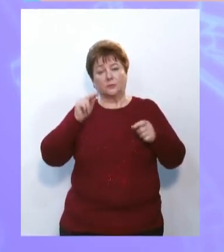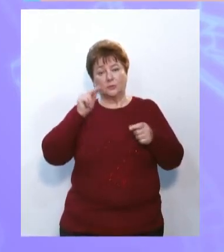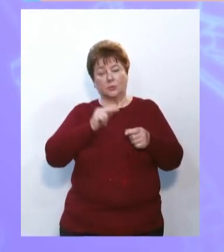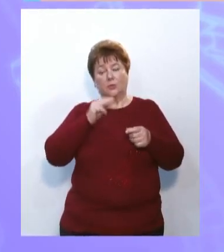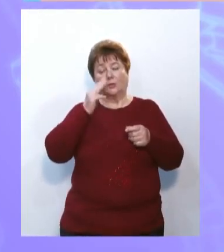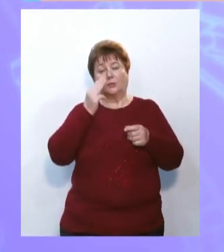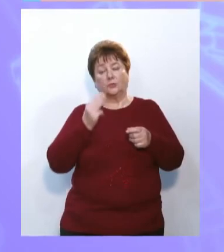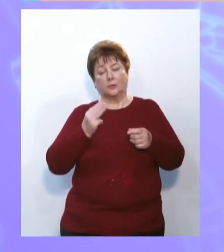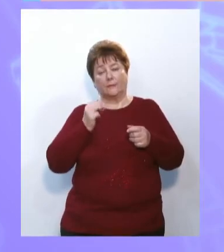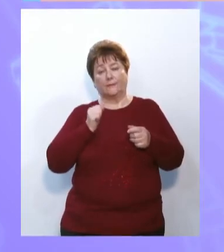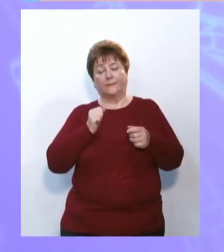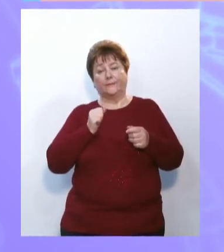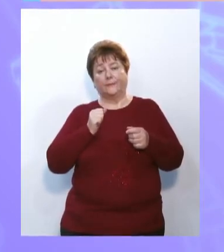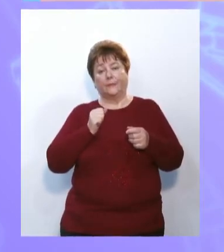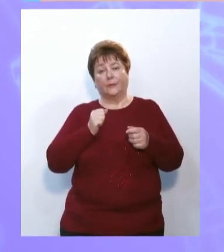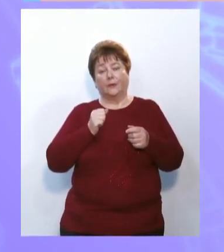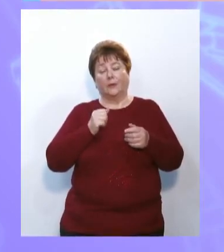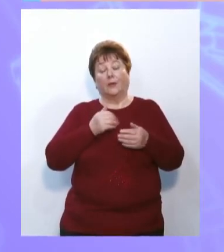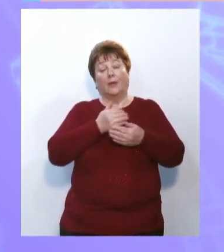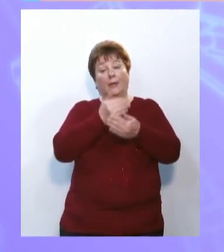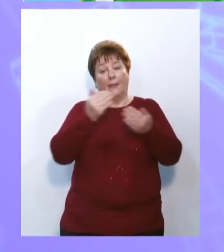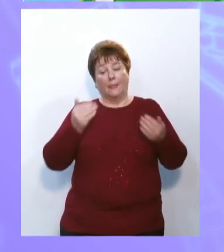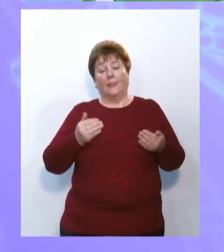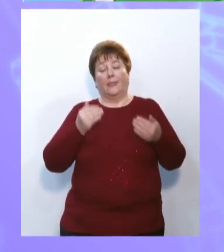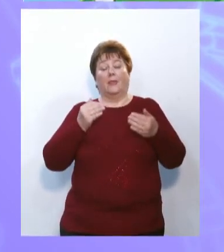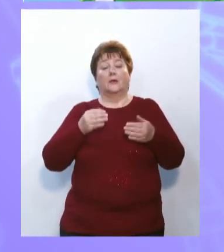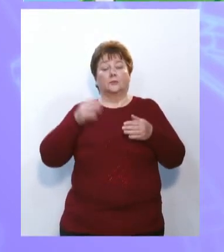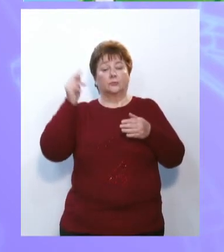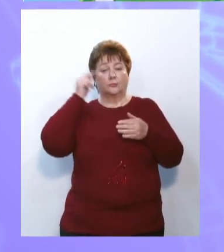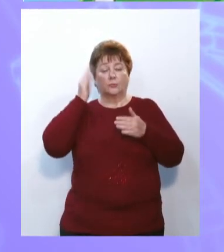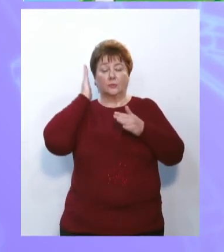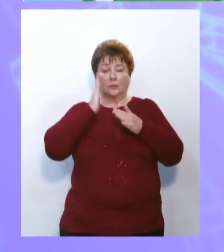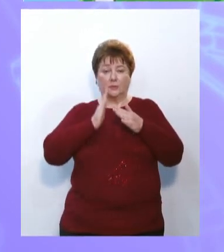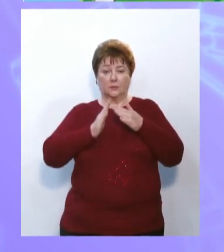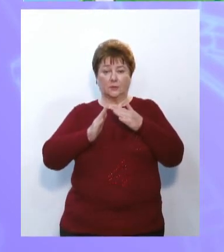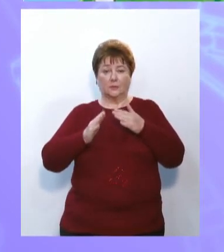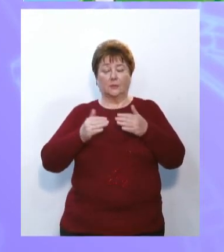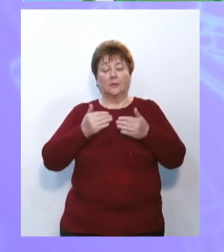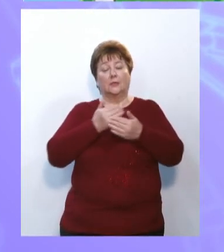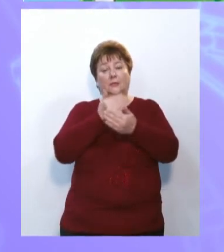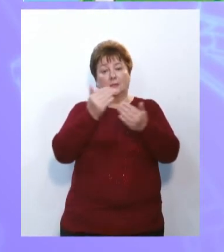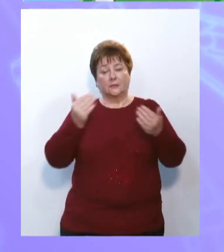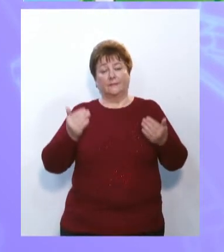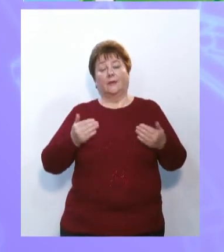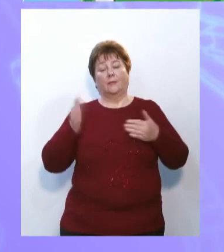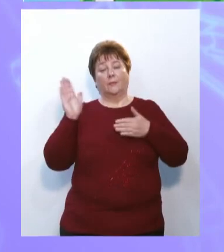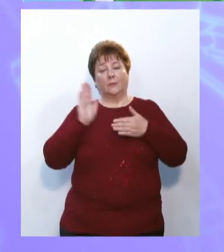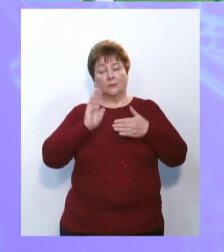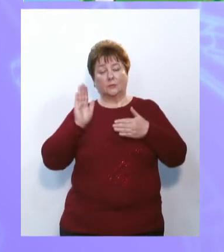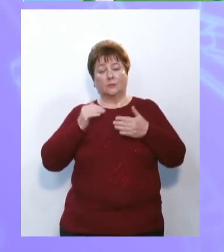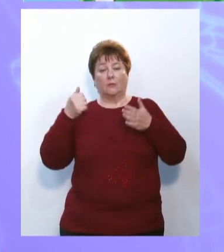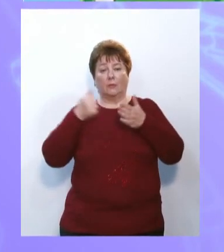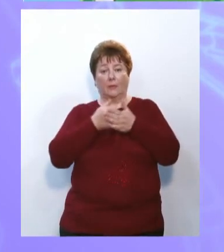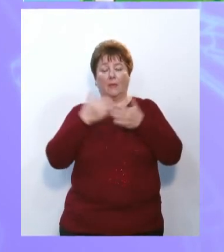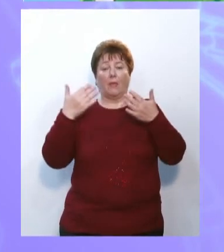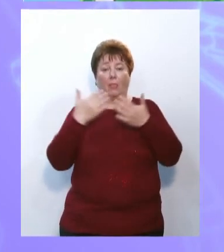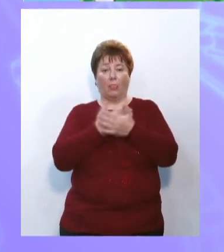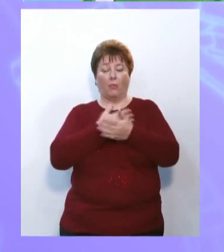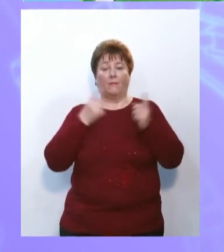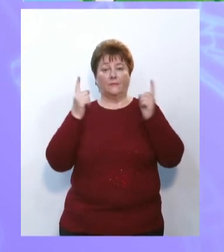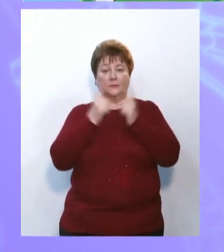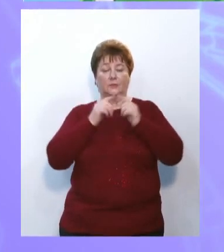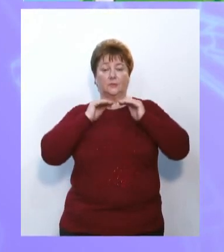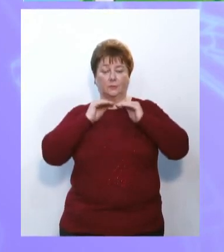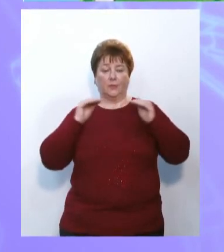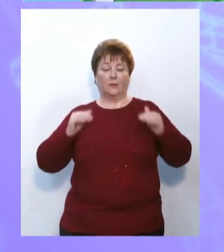и Щ. А наш урок подошел к концу. Я с вами прощаюсь. До новых встреч, ребята!